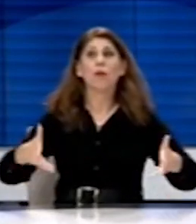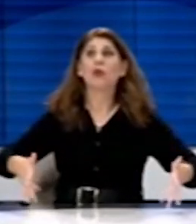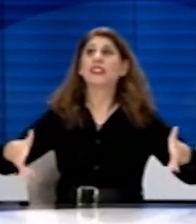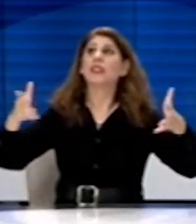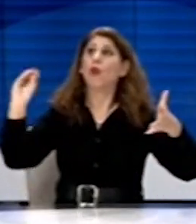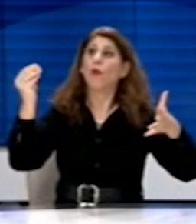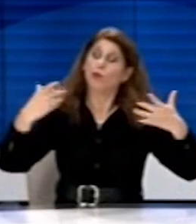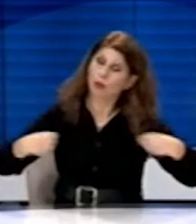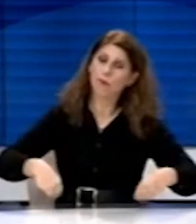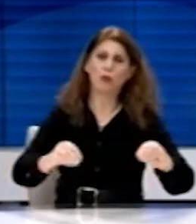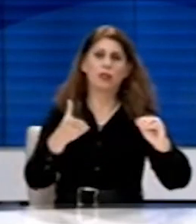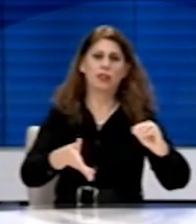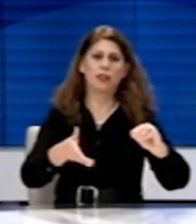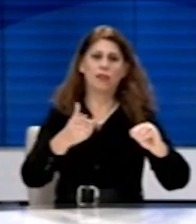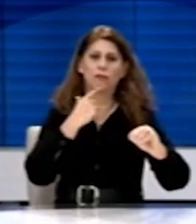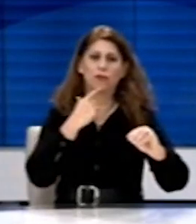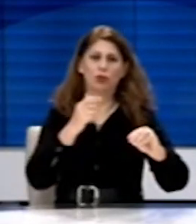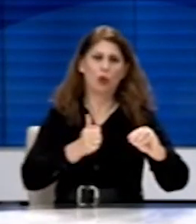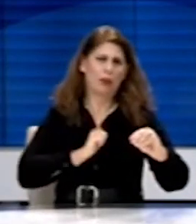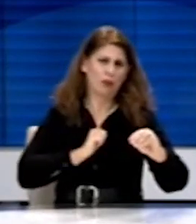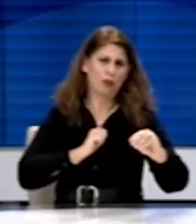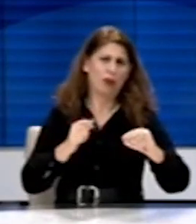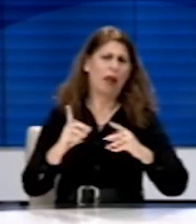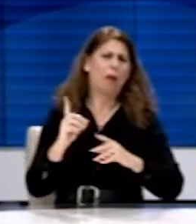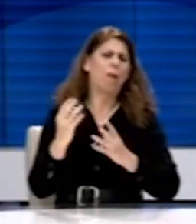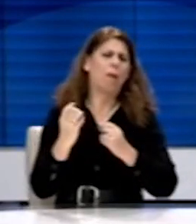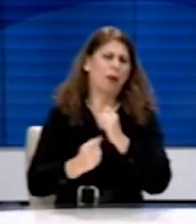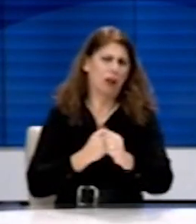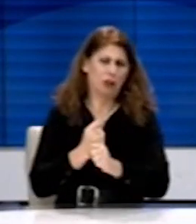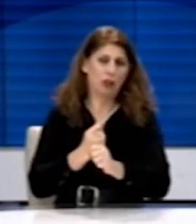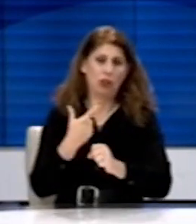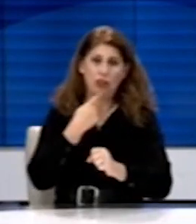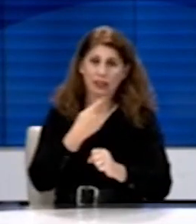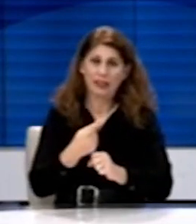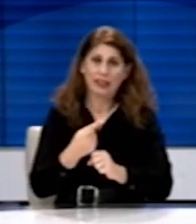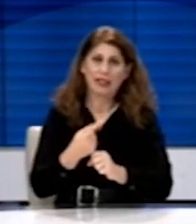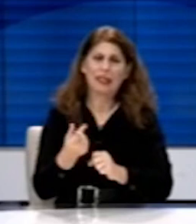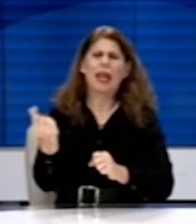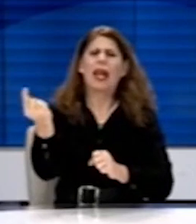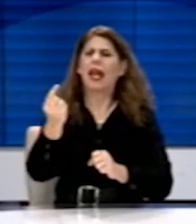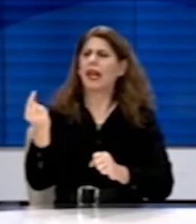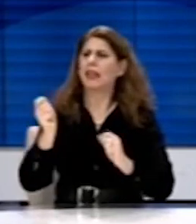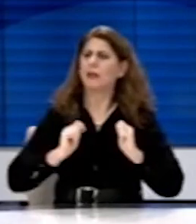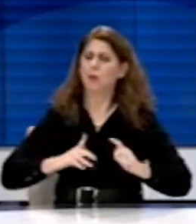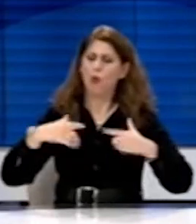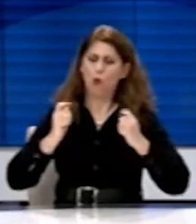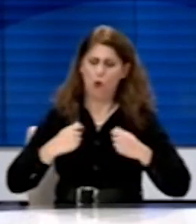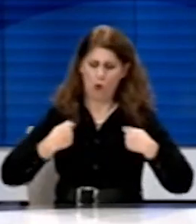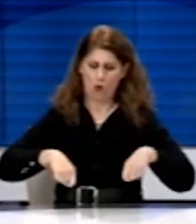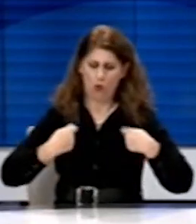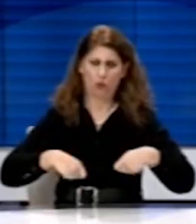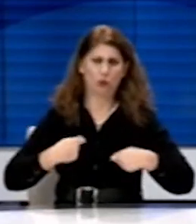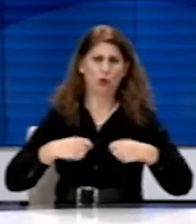Βουλής. Έτσι κι αλλιώς και αυτό ιδιωτικοποιημένο είναι εδώ και δεκαετίες. Ό,τι λένε οι ολιγάρχες, η πλουτοκρατία